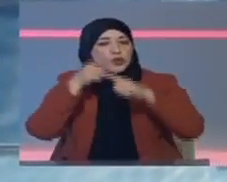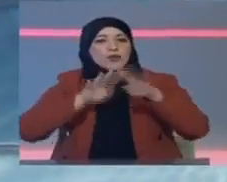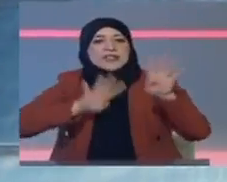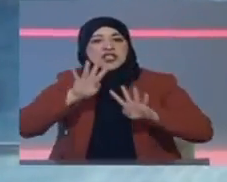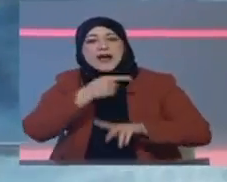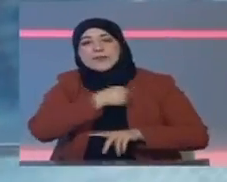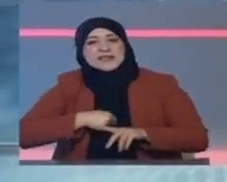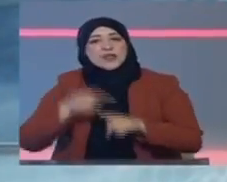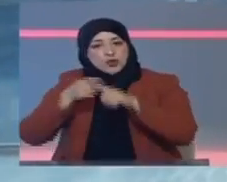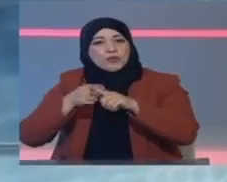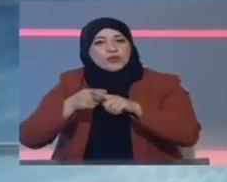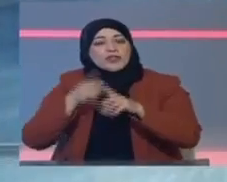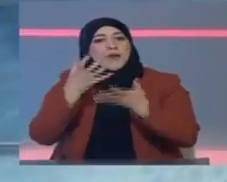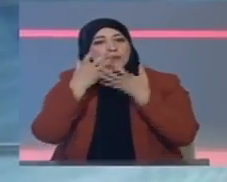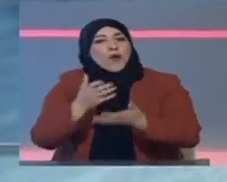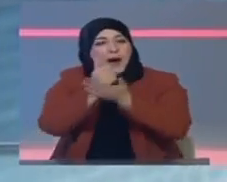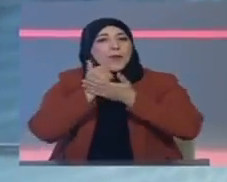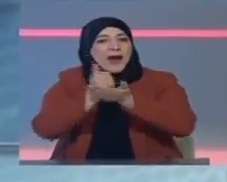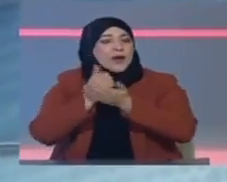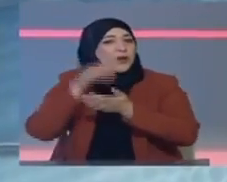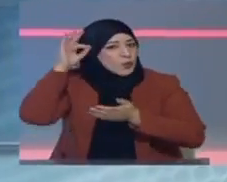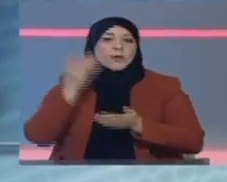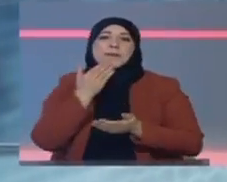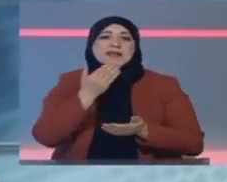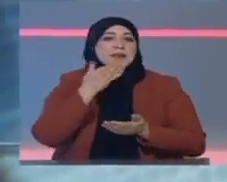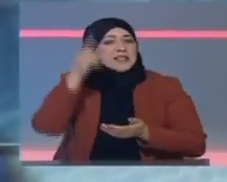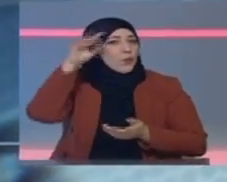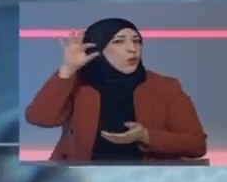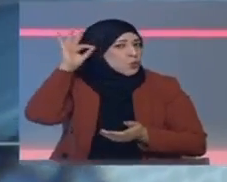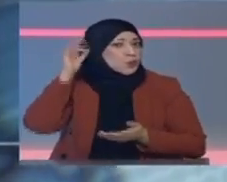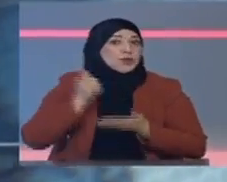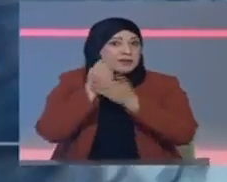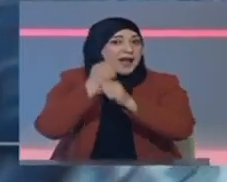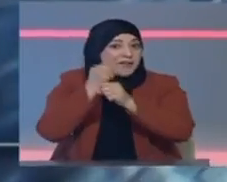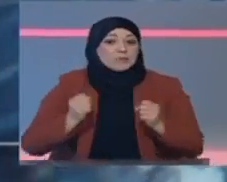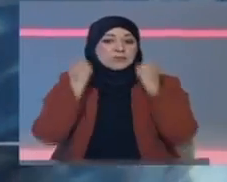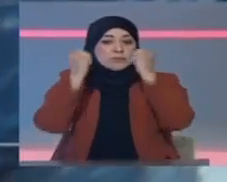تقدير السين تونس و للمجهودات التي تبذلها لمكافحه هذا